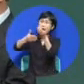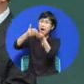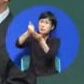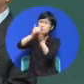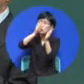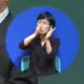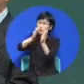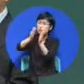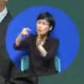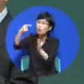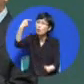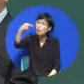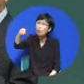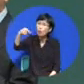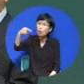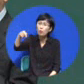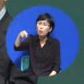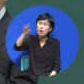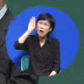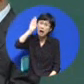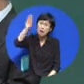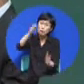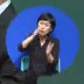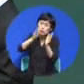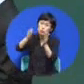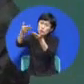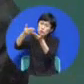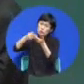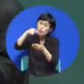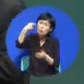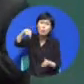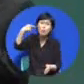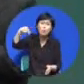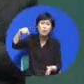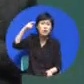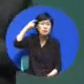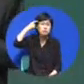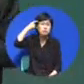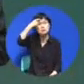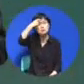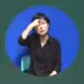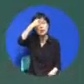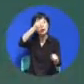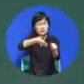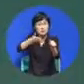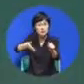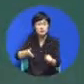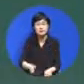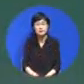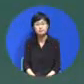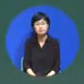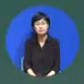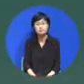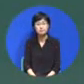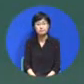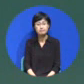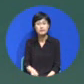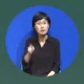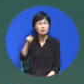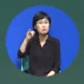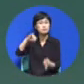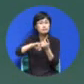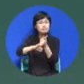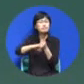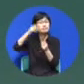준비하셨고 준비하실 것인가? Don't ask that question, but instead ask this question. What has God prepared for us? 기억해야